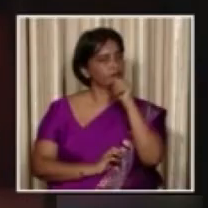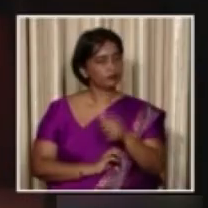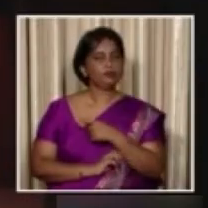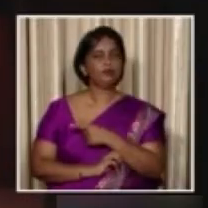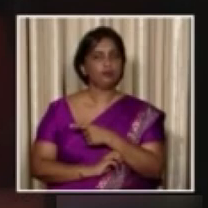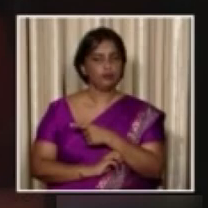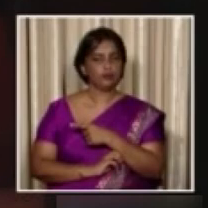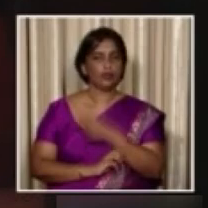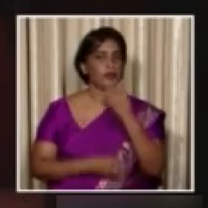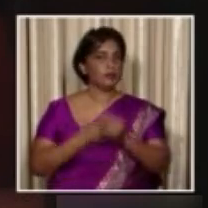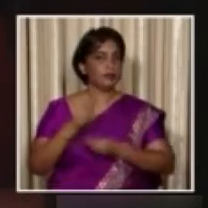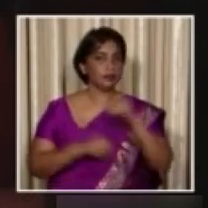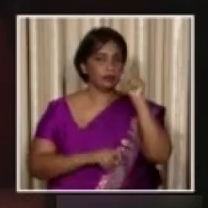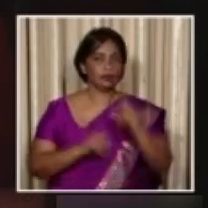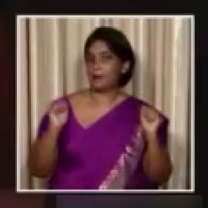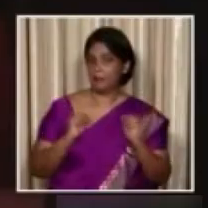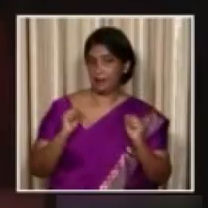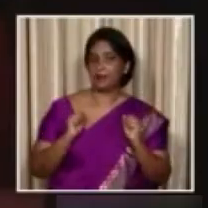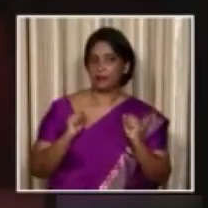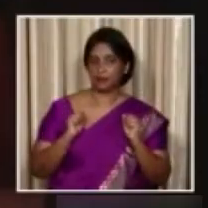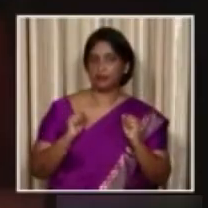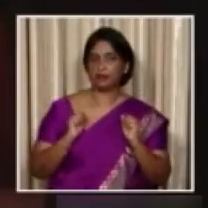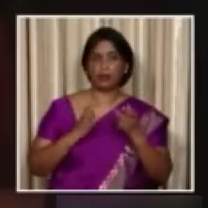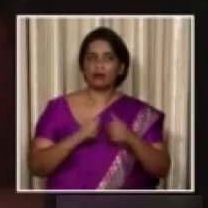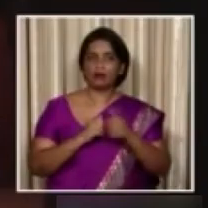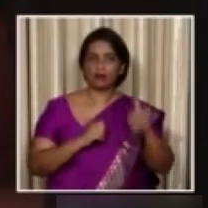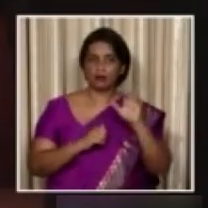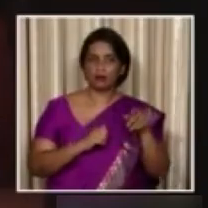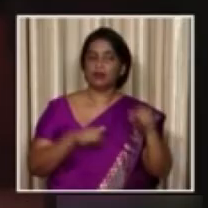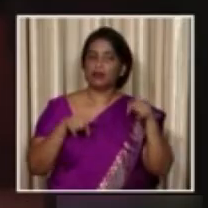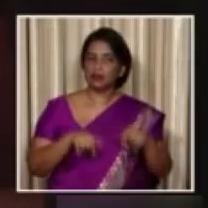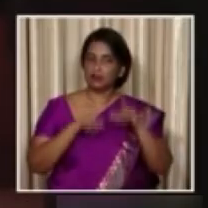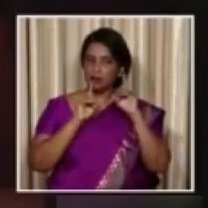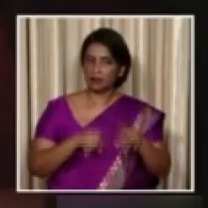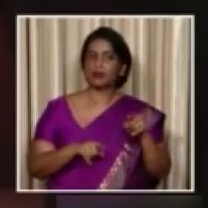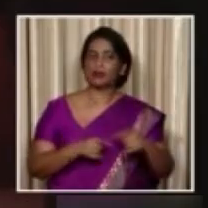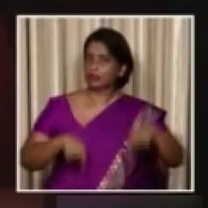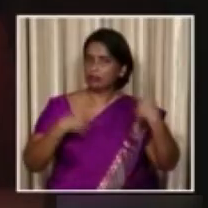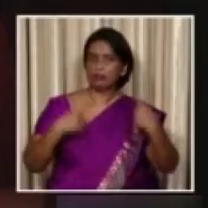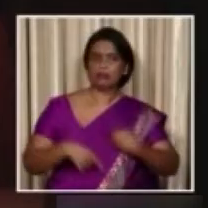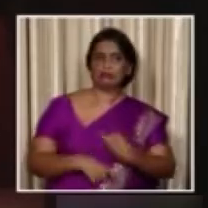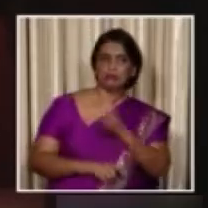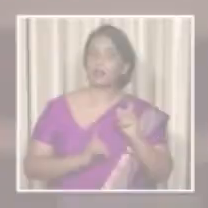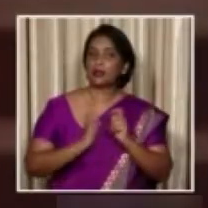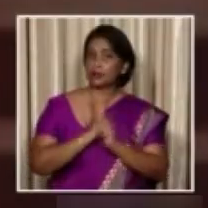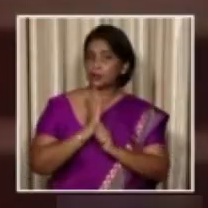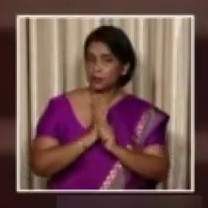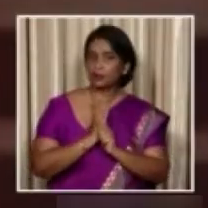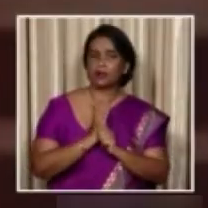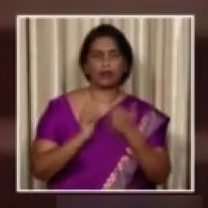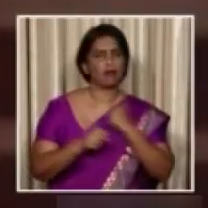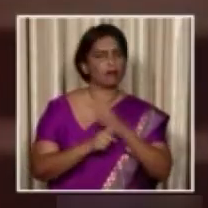ප්‍රදේශයේ ව්‍යාපාරිකයෝ ලොකු බිහිතියකින් හිටියා. කප්පං ව්‍යාපාරය නිසා. අදටත් තර්ජනය කර කර කප්පන් ඉල්ලන